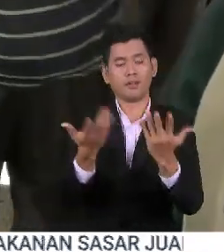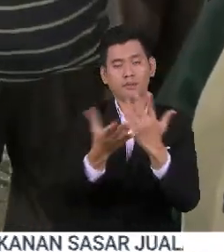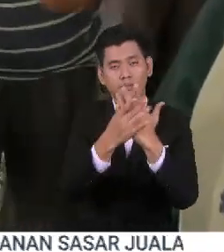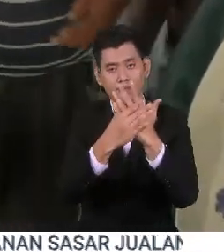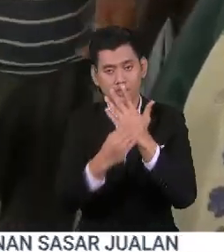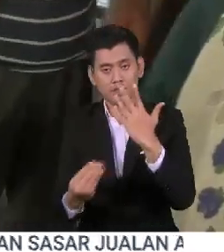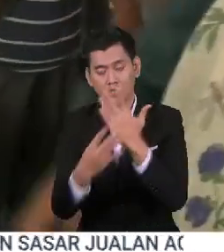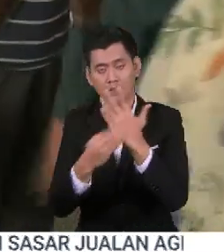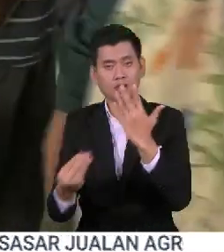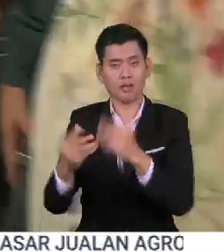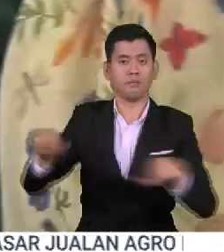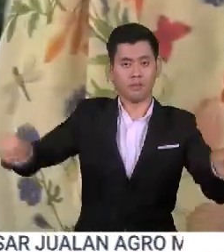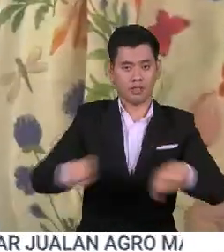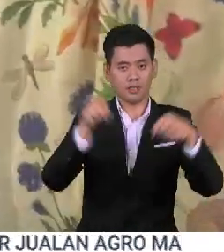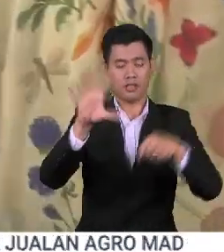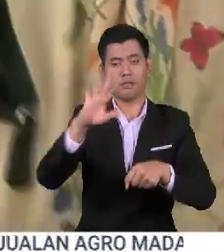kg